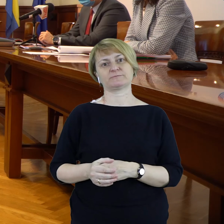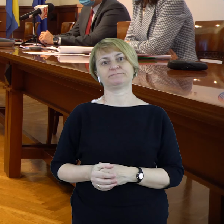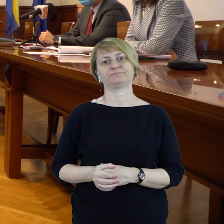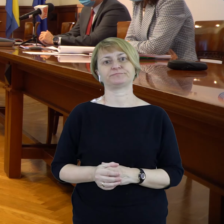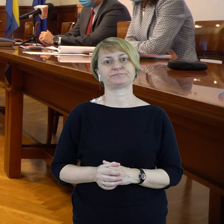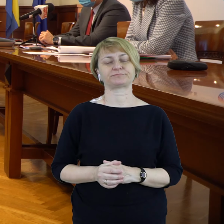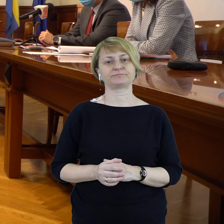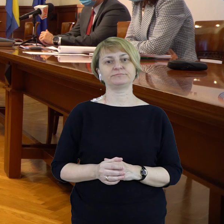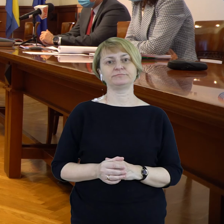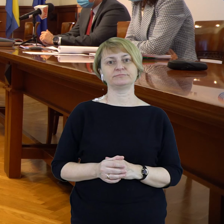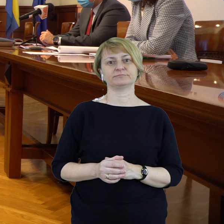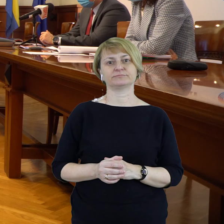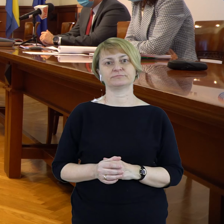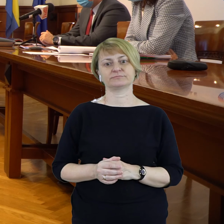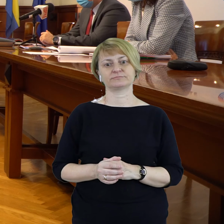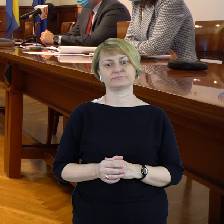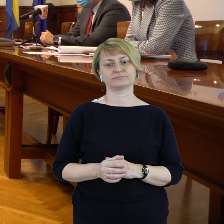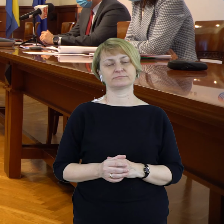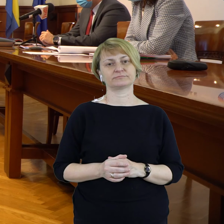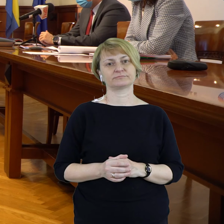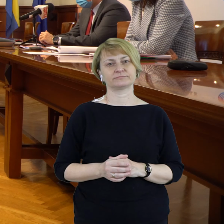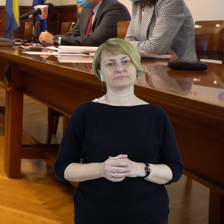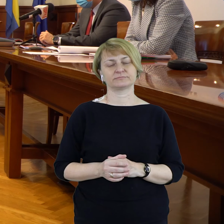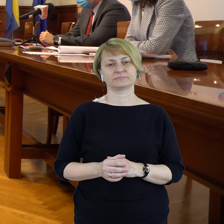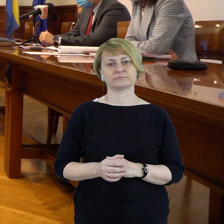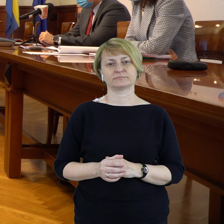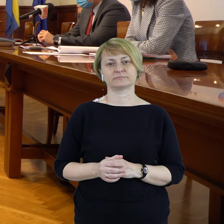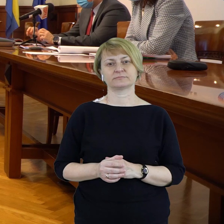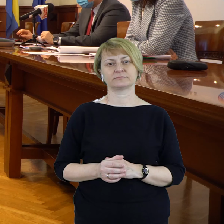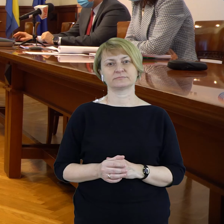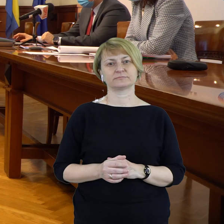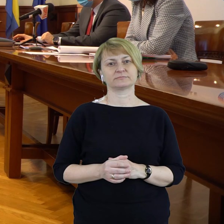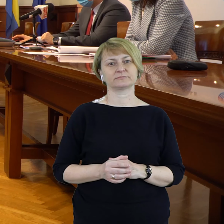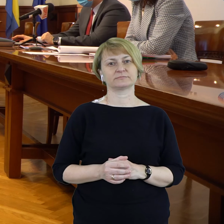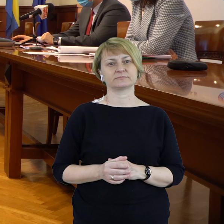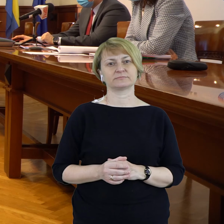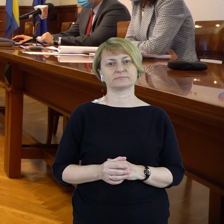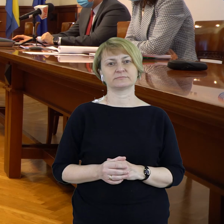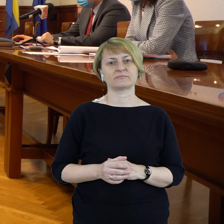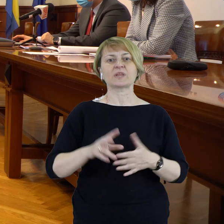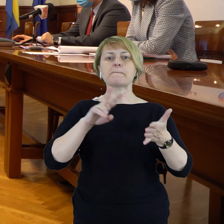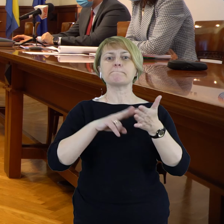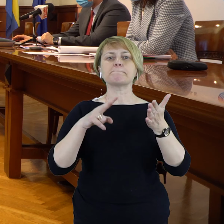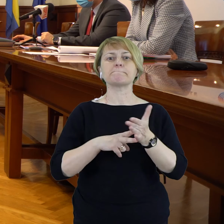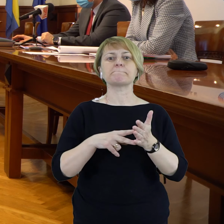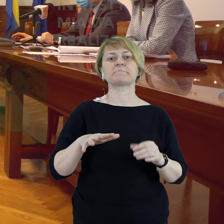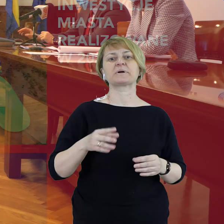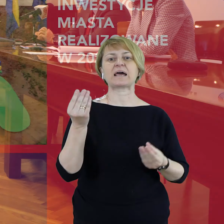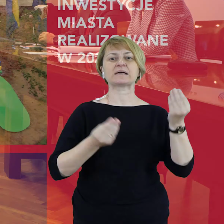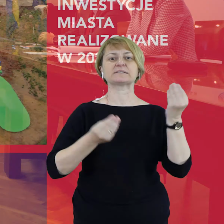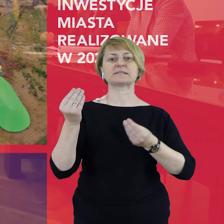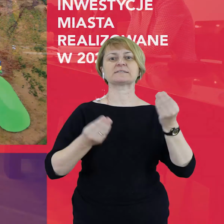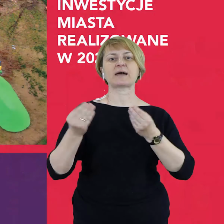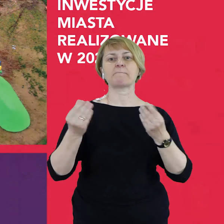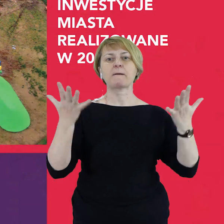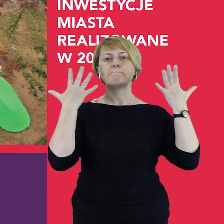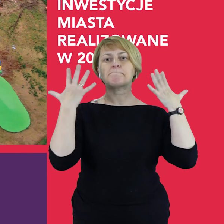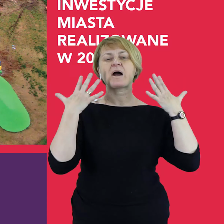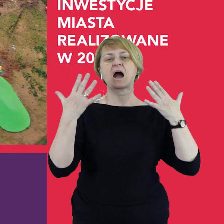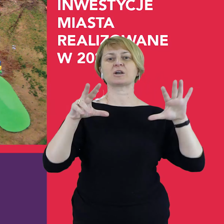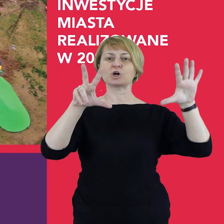niż kierowcy, czyli rowerzyści, piesi i inne grupy korzystające z miasta. Plac zabaw w